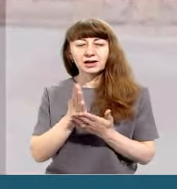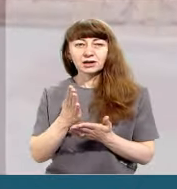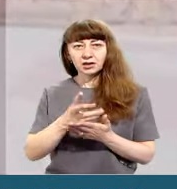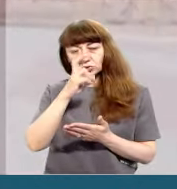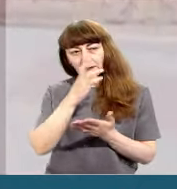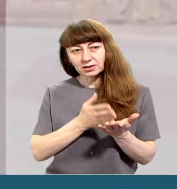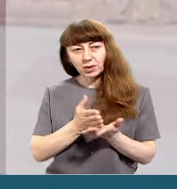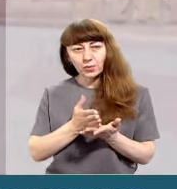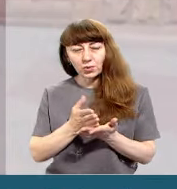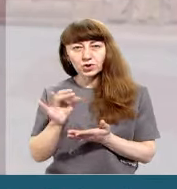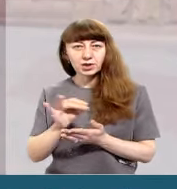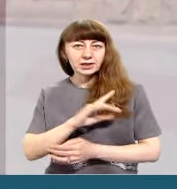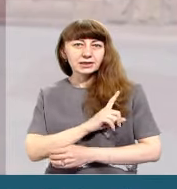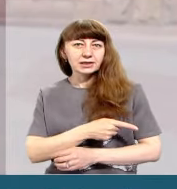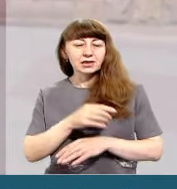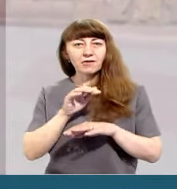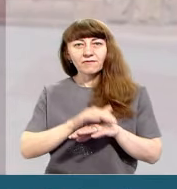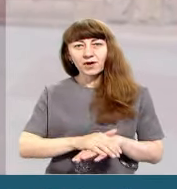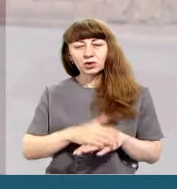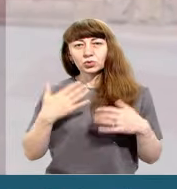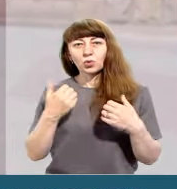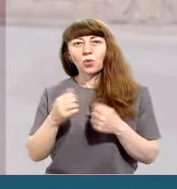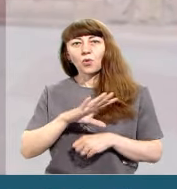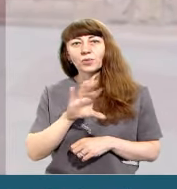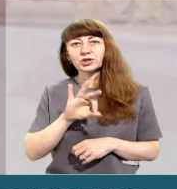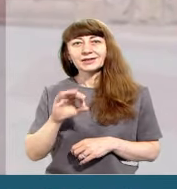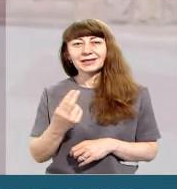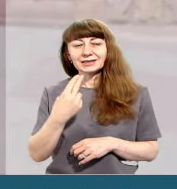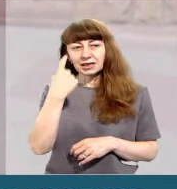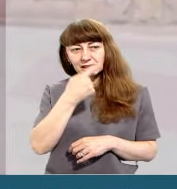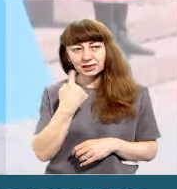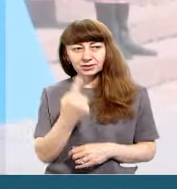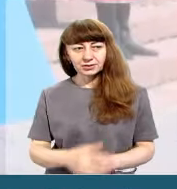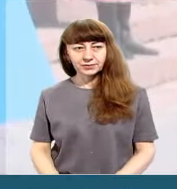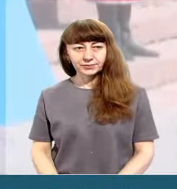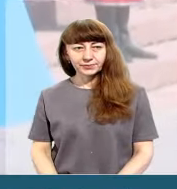государственной политики и мощный фактор укрепления общенациональной идентичности.